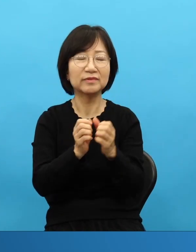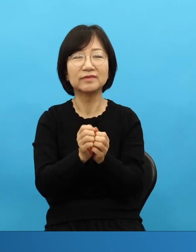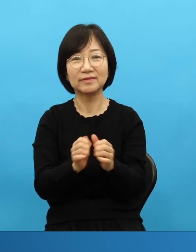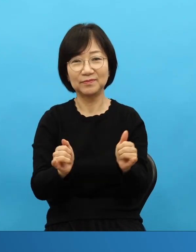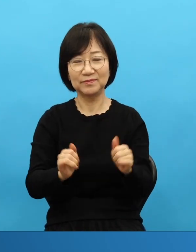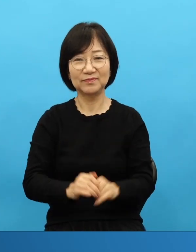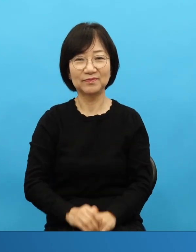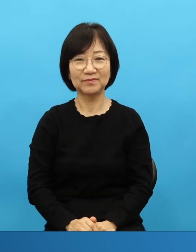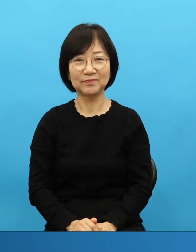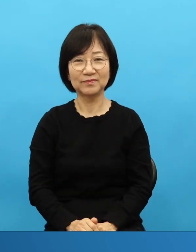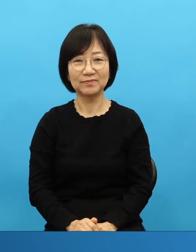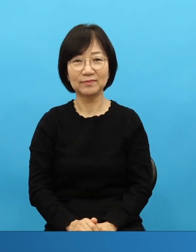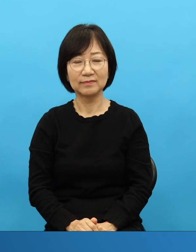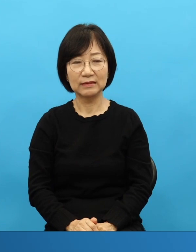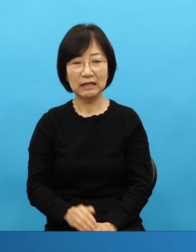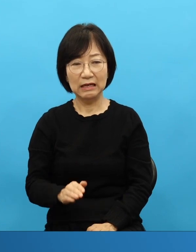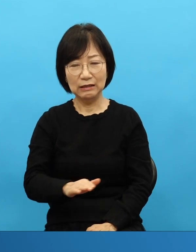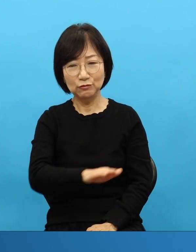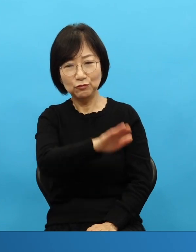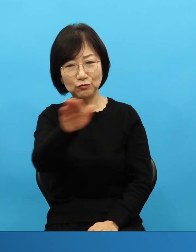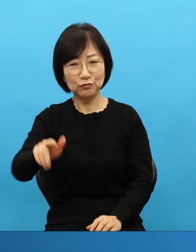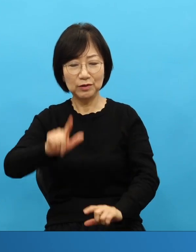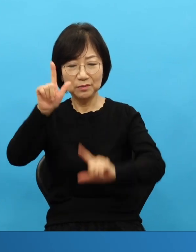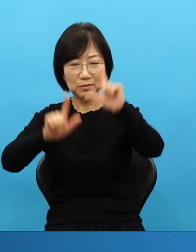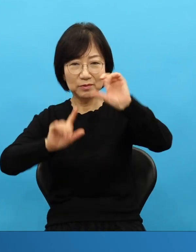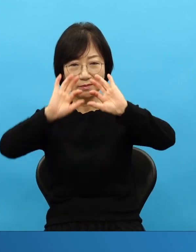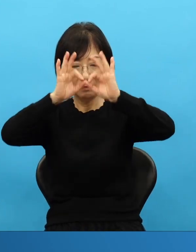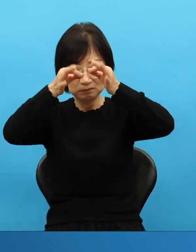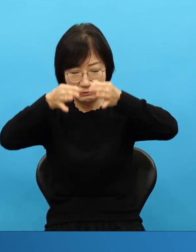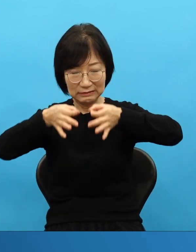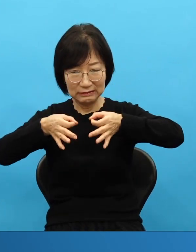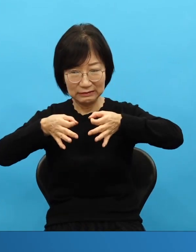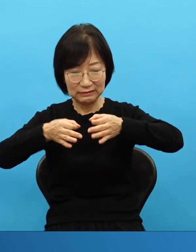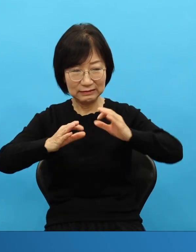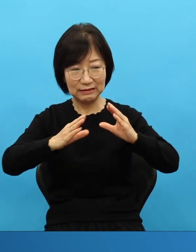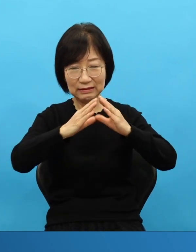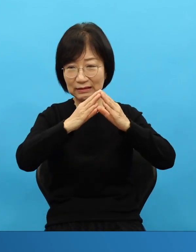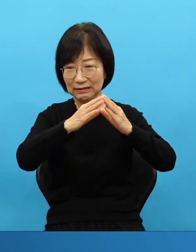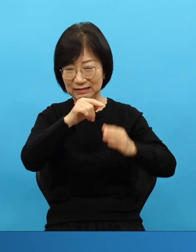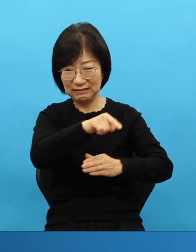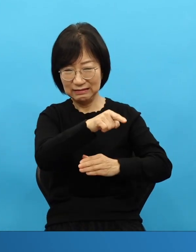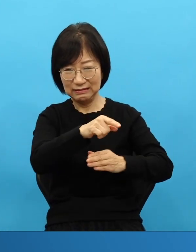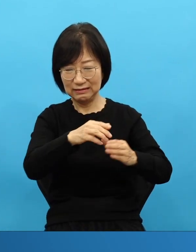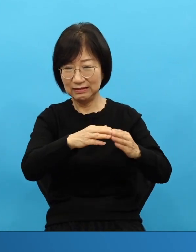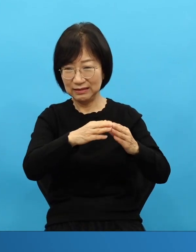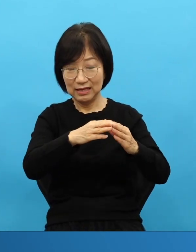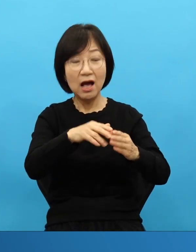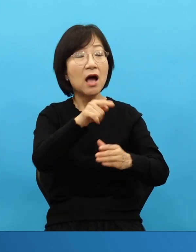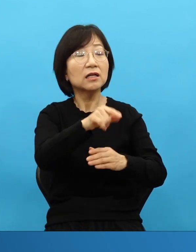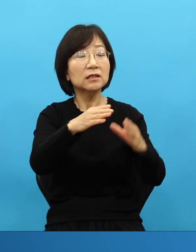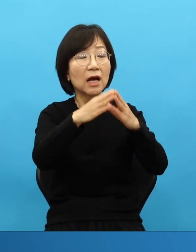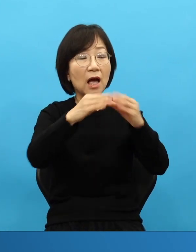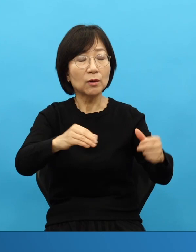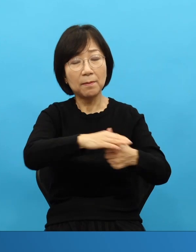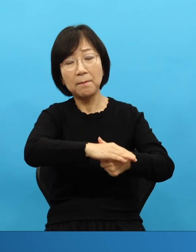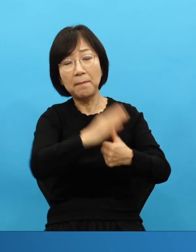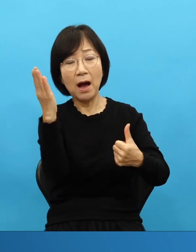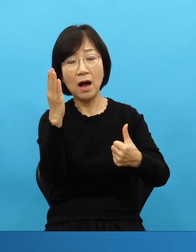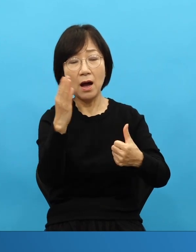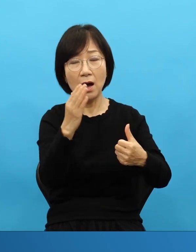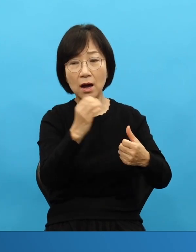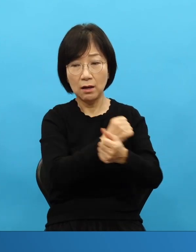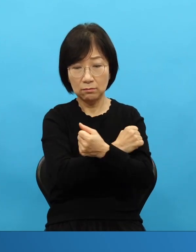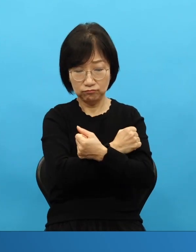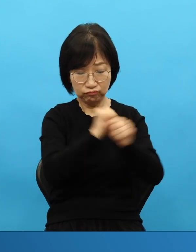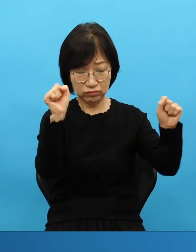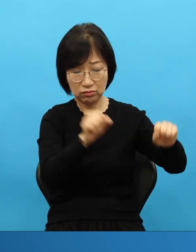우리가 신앙생활 혹시 그래 할 수 있습니다. That perhaps we might be living our walk of faith that way. 출애굽 하나님 뜻입니다. Exodus, that 그렇죠? was God's